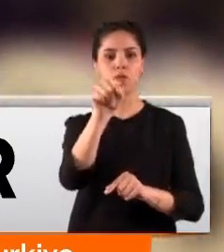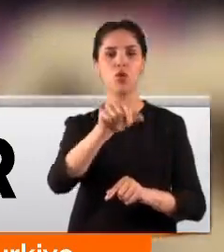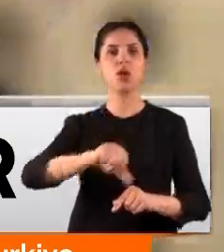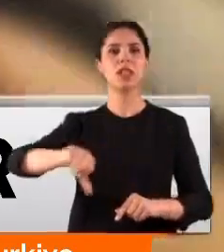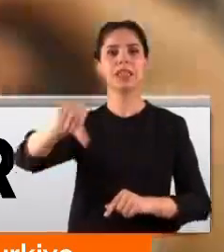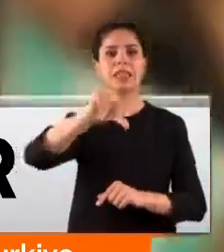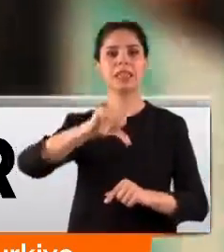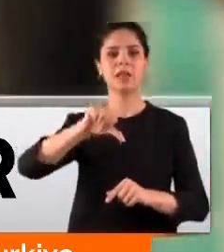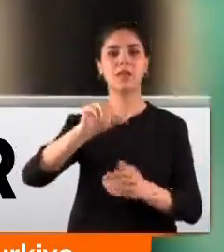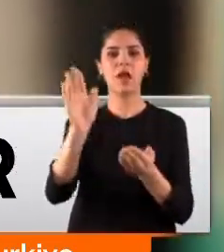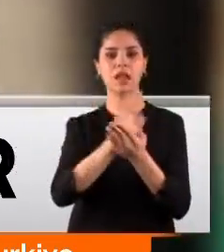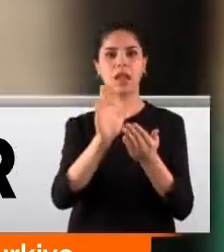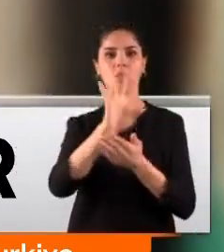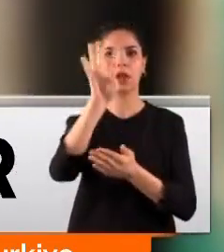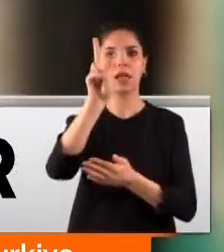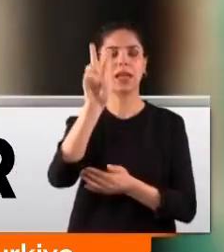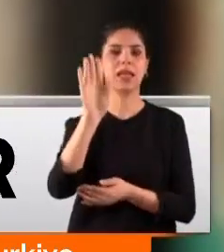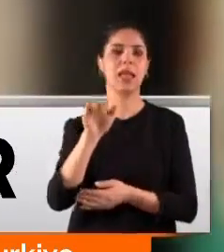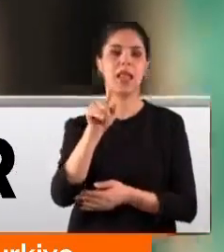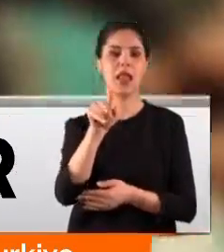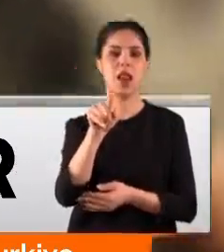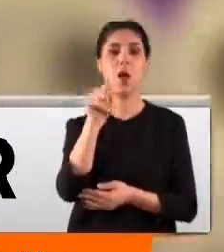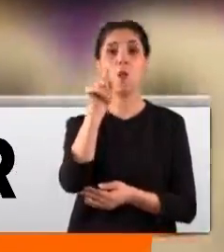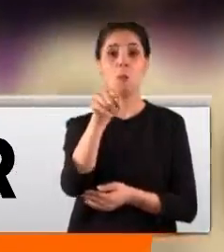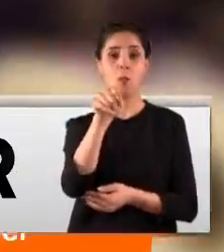sabun 42 lira. Bunun